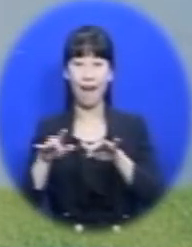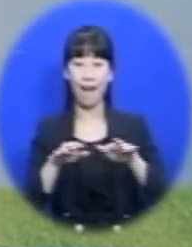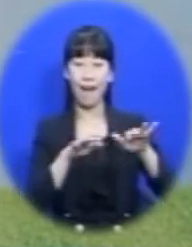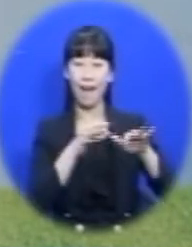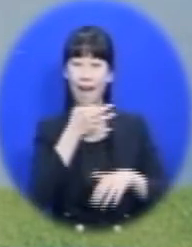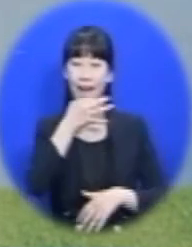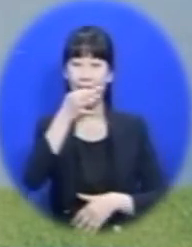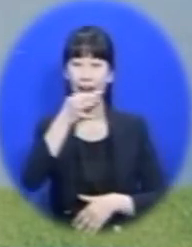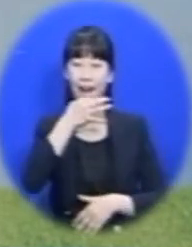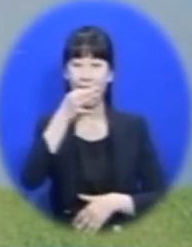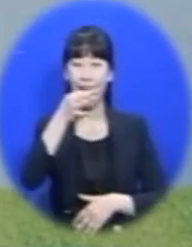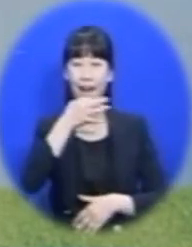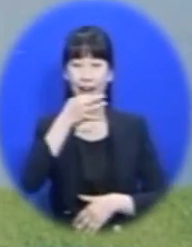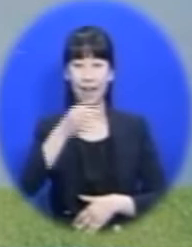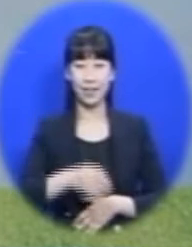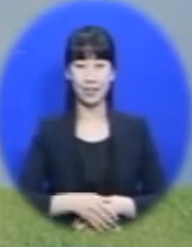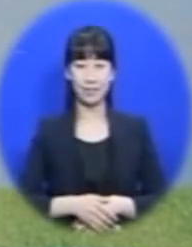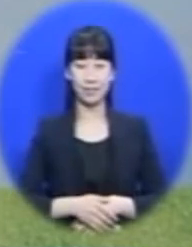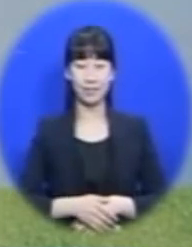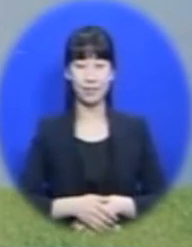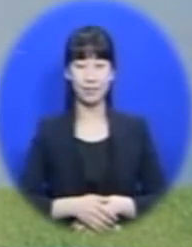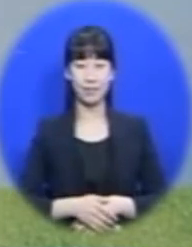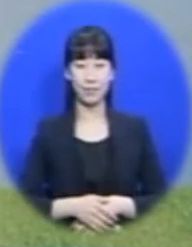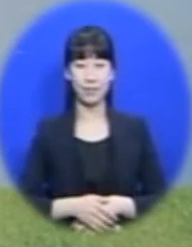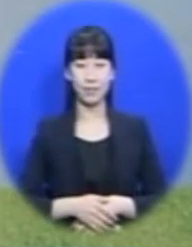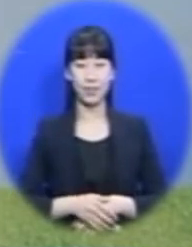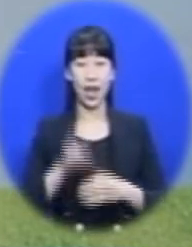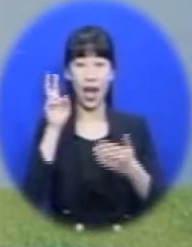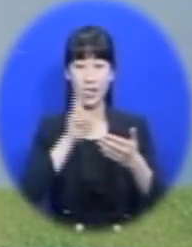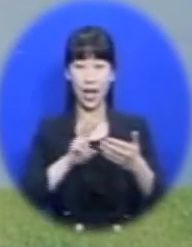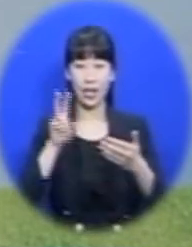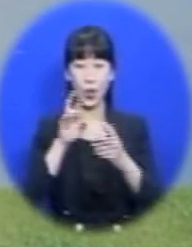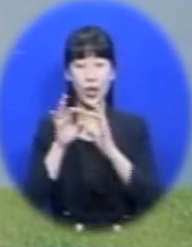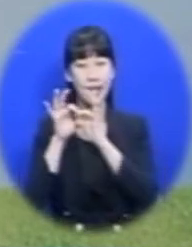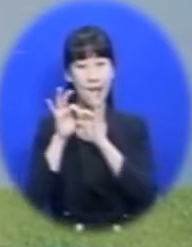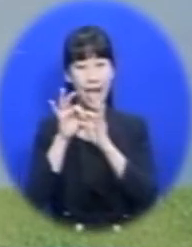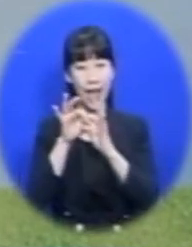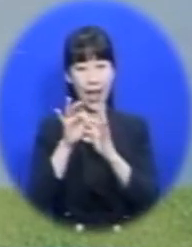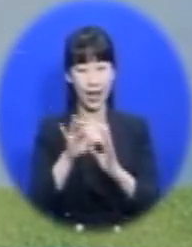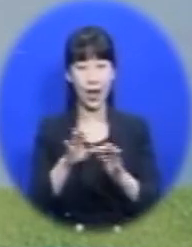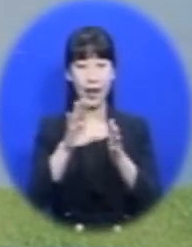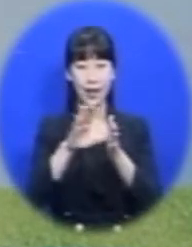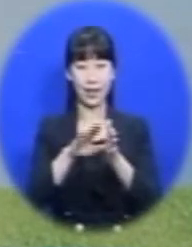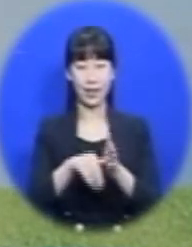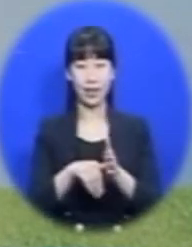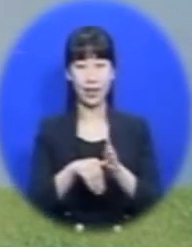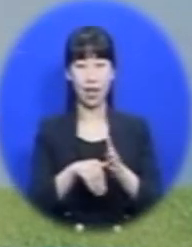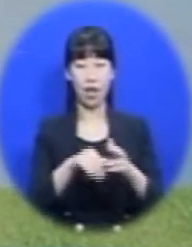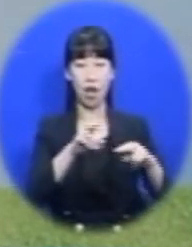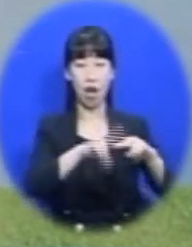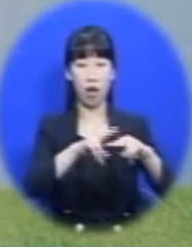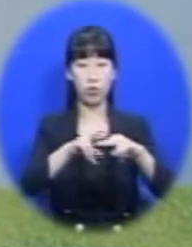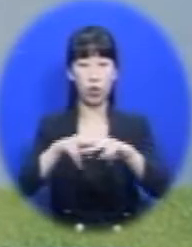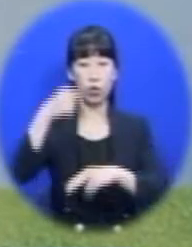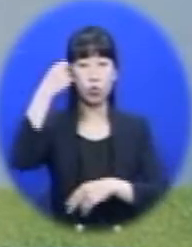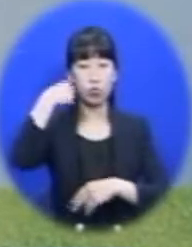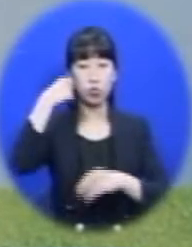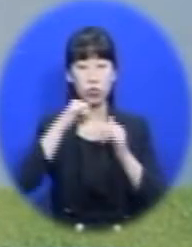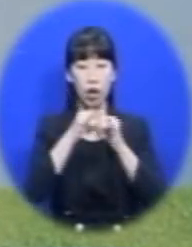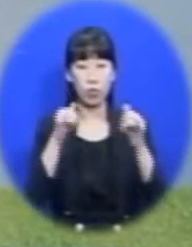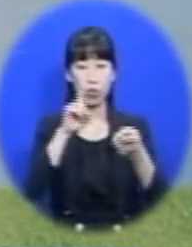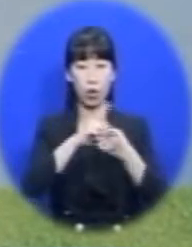시작했습니다. 오르간 연주와 함께 찬송이 쭉 흐를 때 그 거실에 앉았던 중국 사람들이